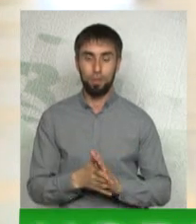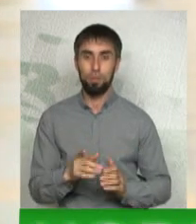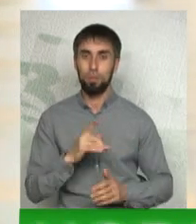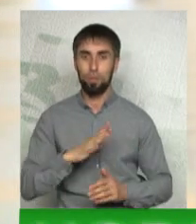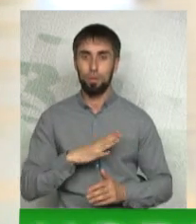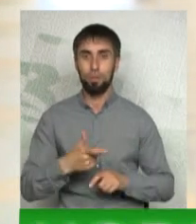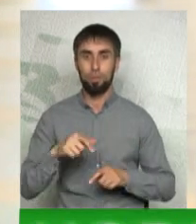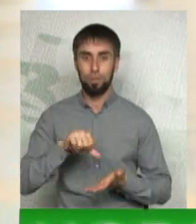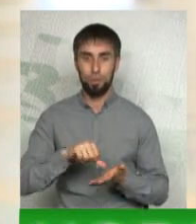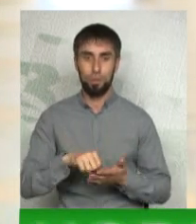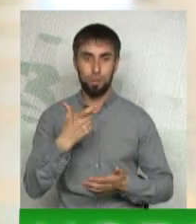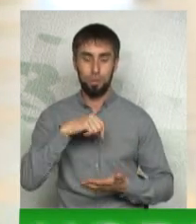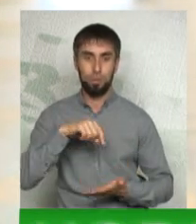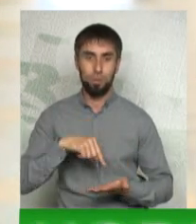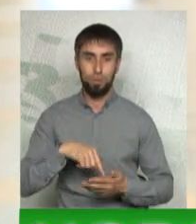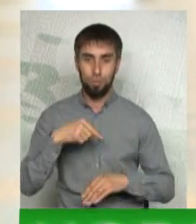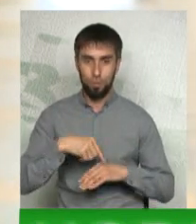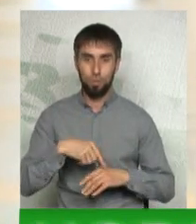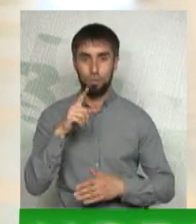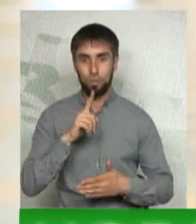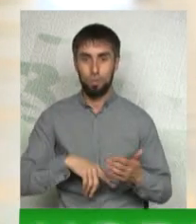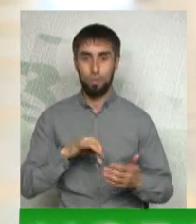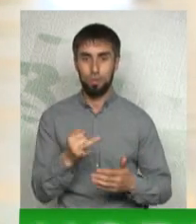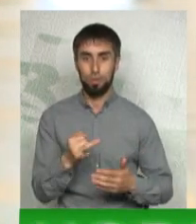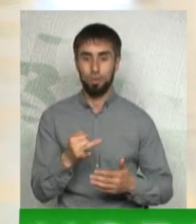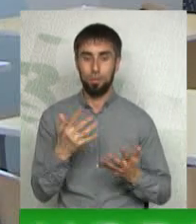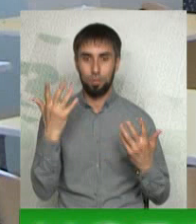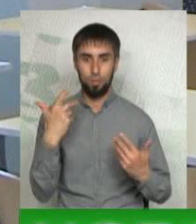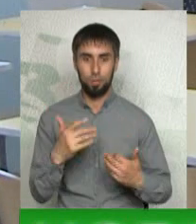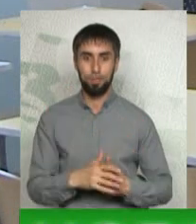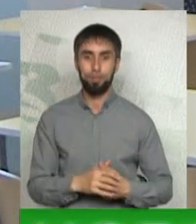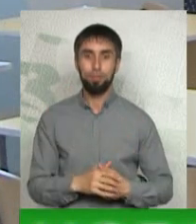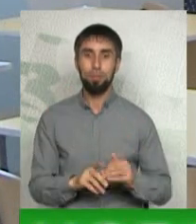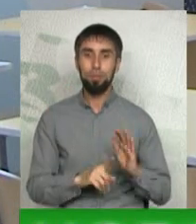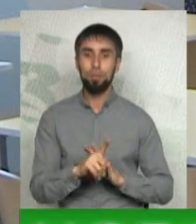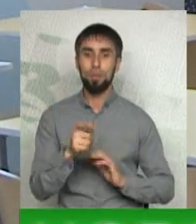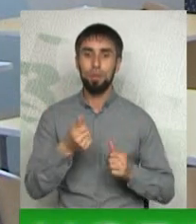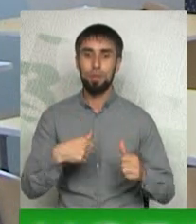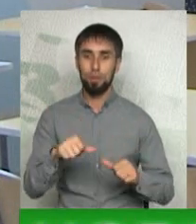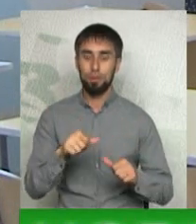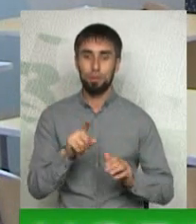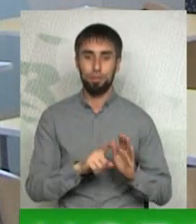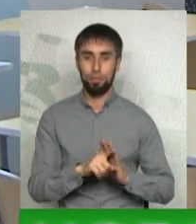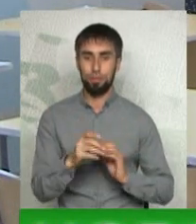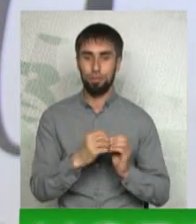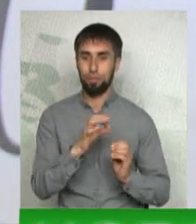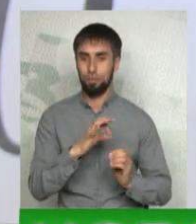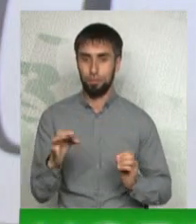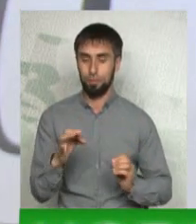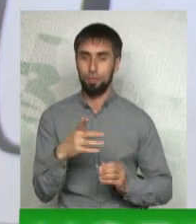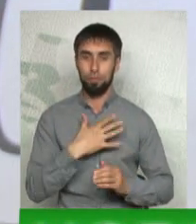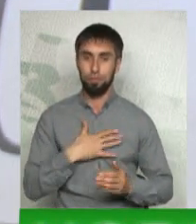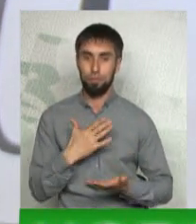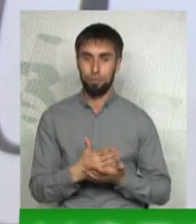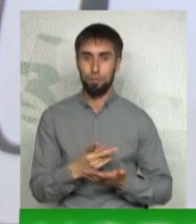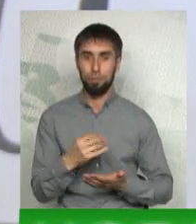чтобы участники себя чувствовали уверенно и комфортно. Начало экзамена ровно в 10 часов. Волнение участников очевидно.